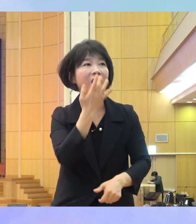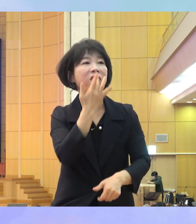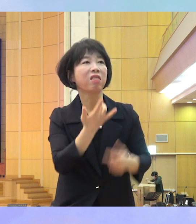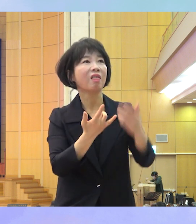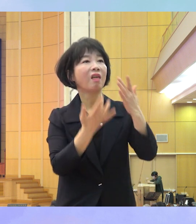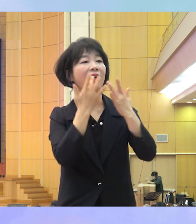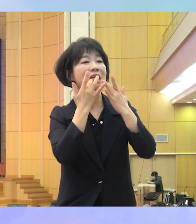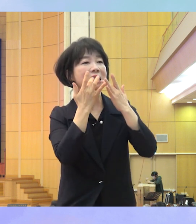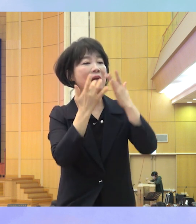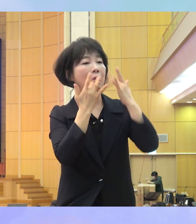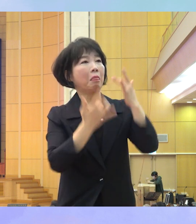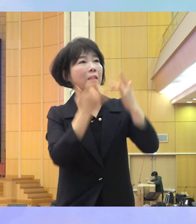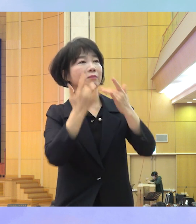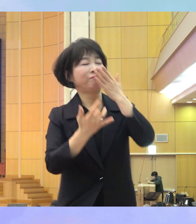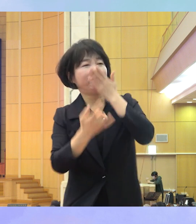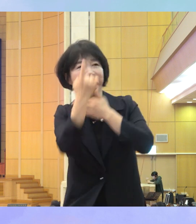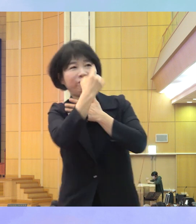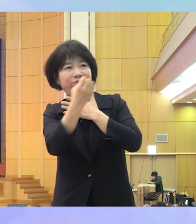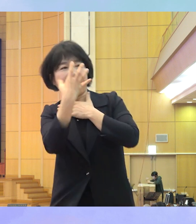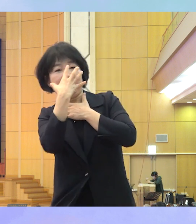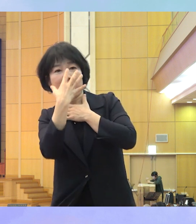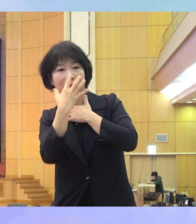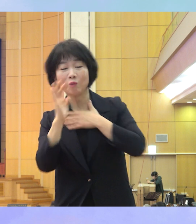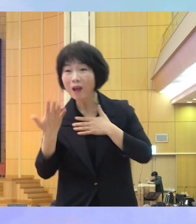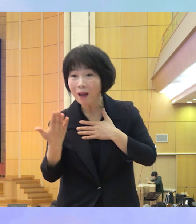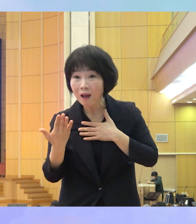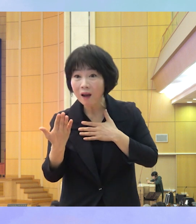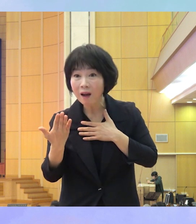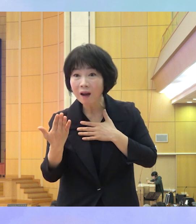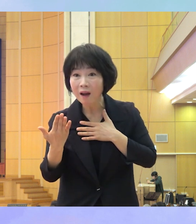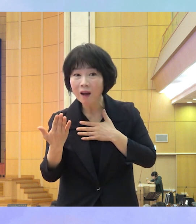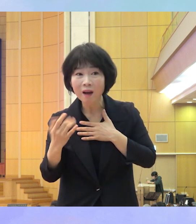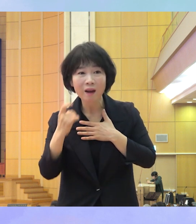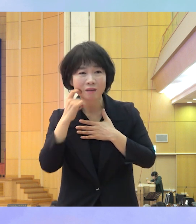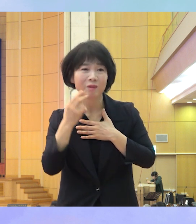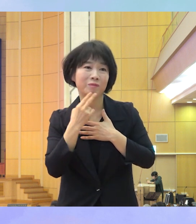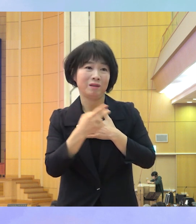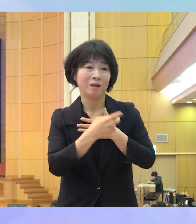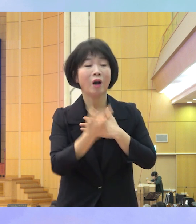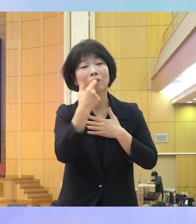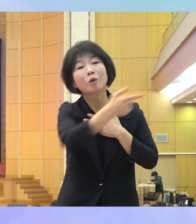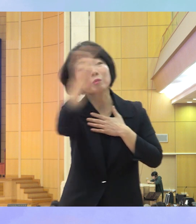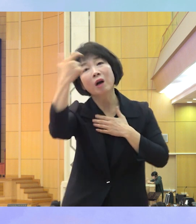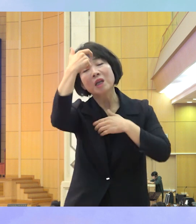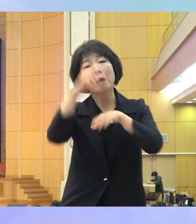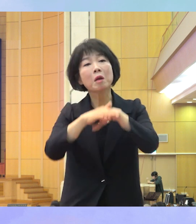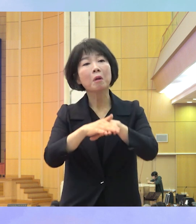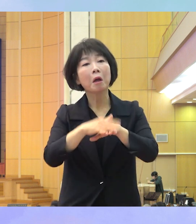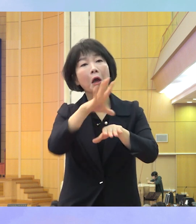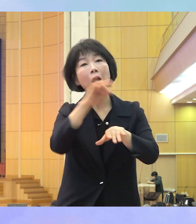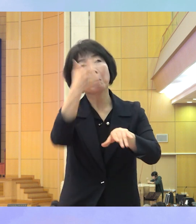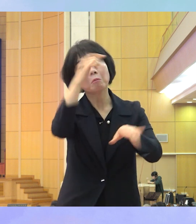빼먹지만, 아이고 뭐 주일 한 번 빼먹었는데 뭘 먹을 게 없어서 그래서 주일을 빼먹습니까?